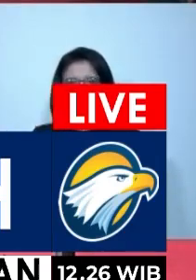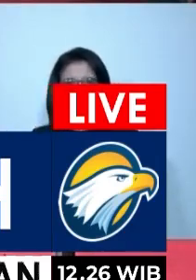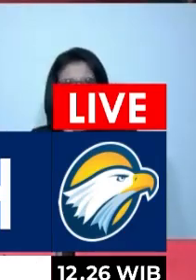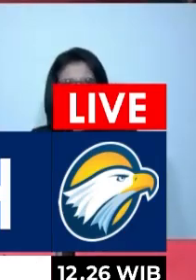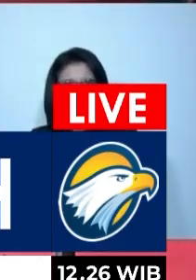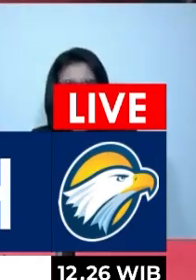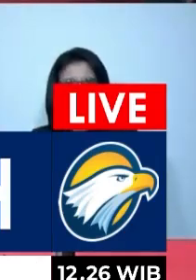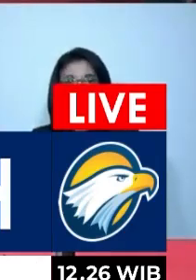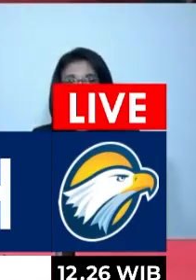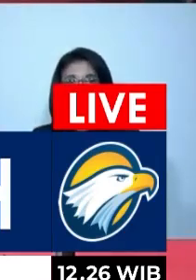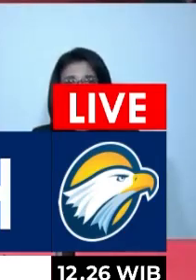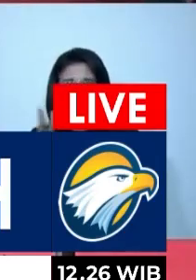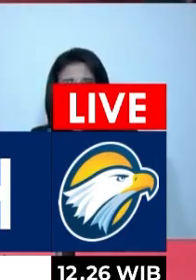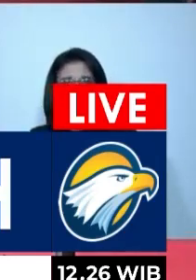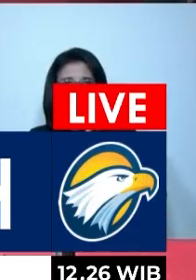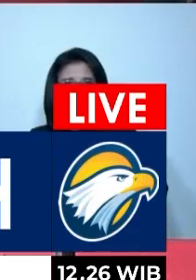harus diakui,